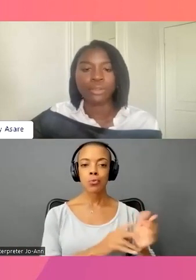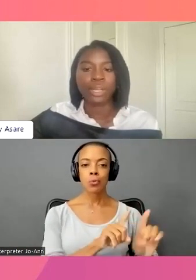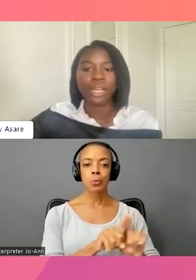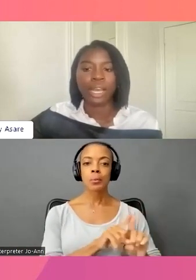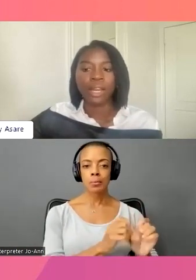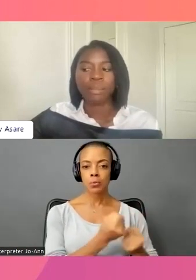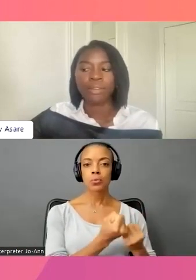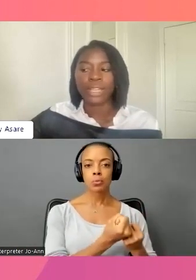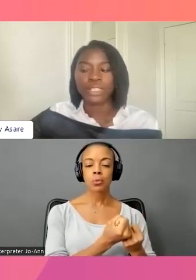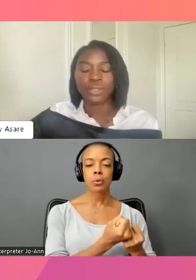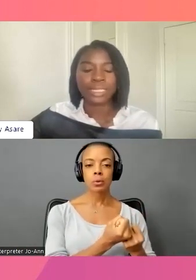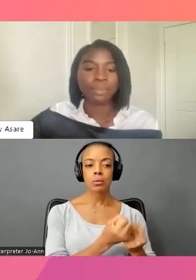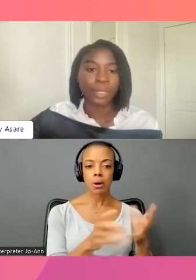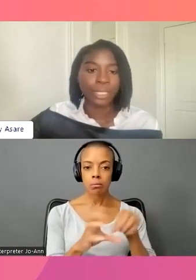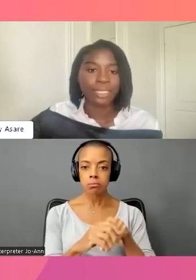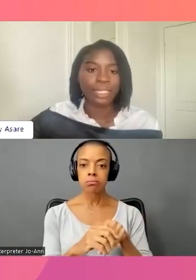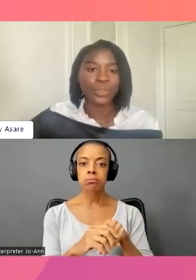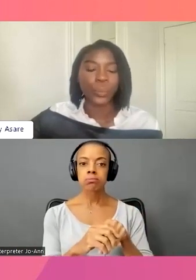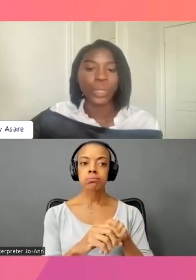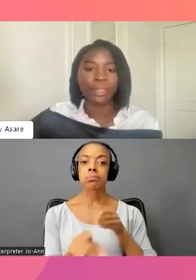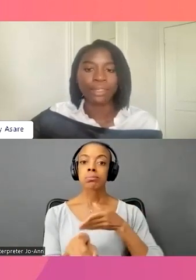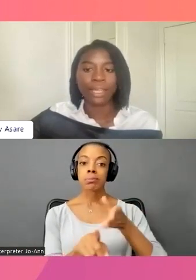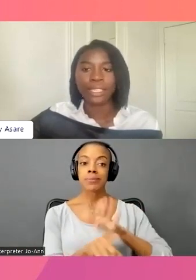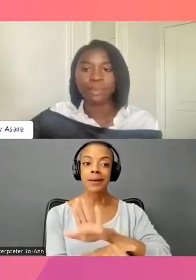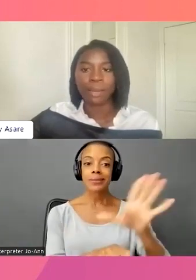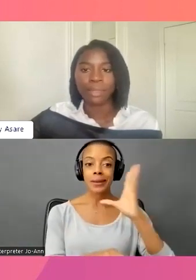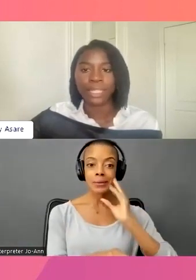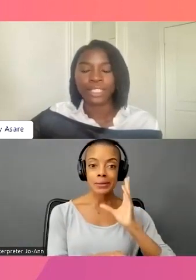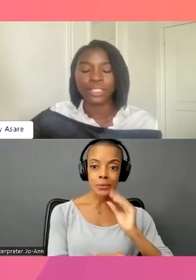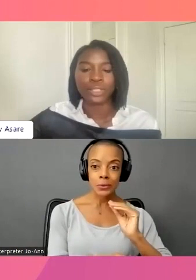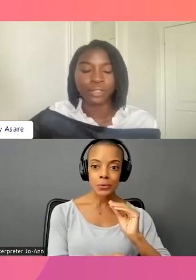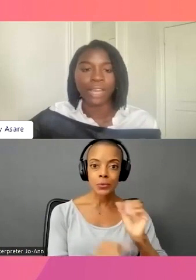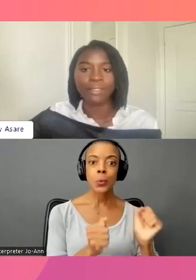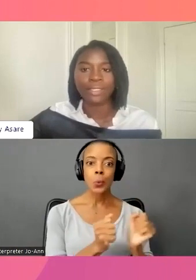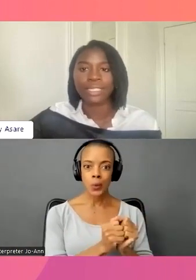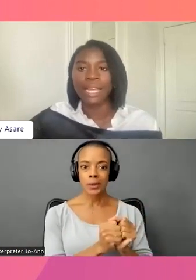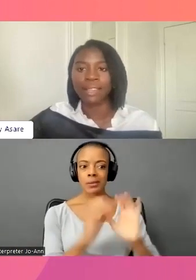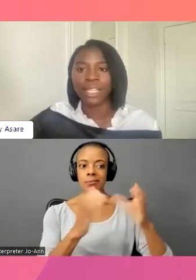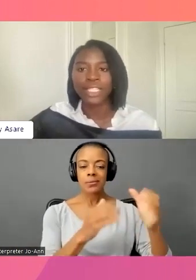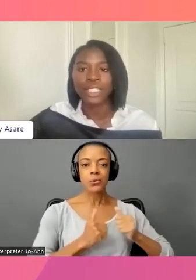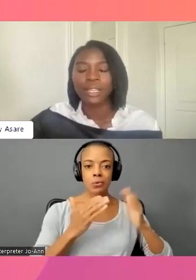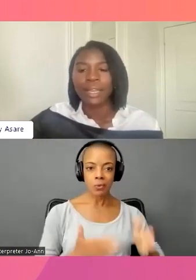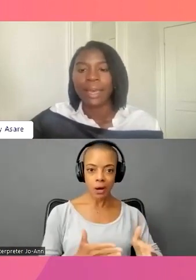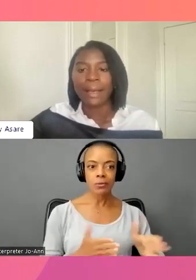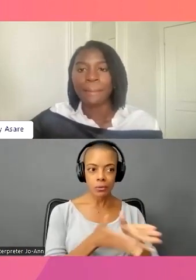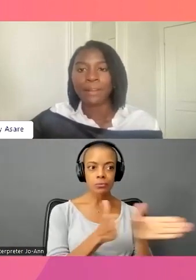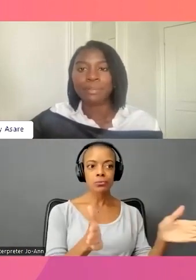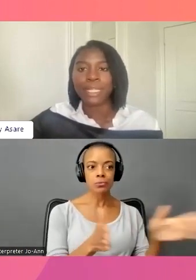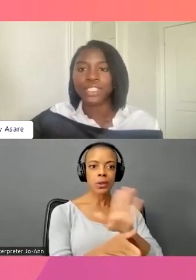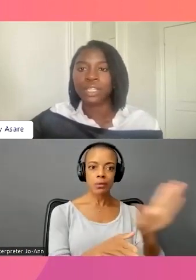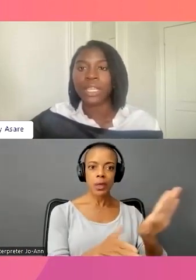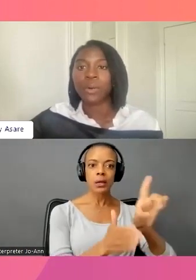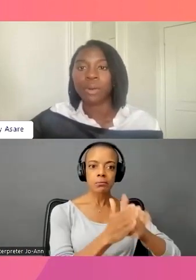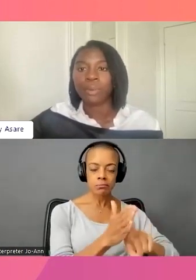récits partagés par les pairs et par l'expérience des professionnels avec ces populations de survivantes dans